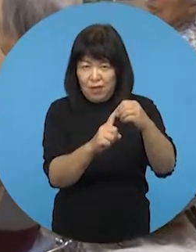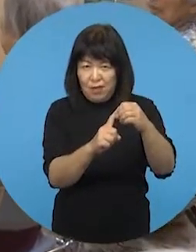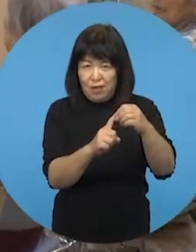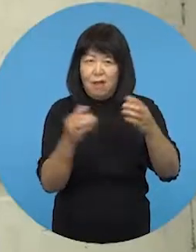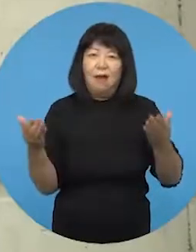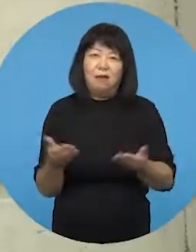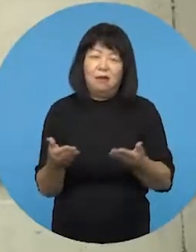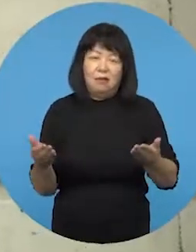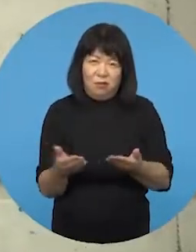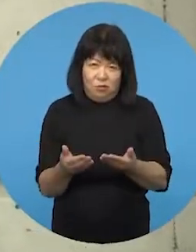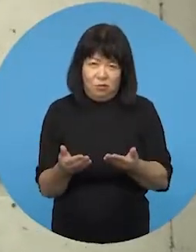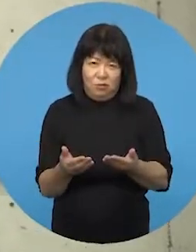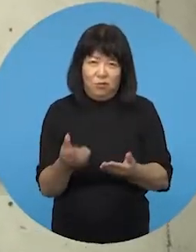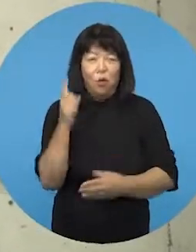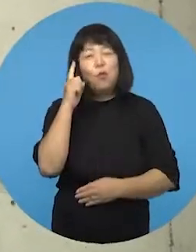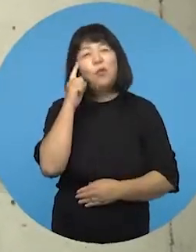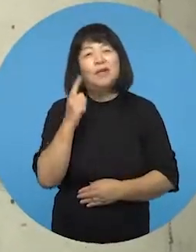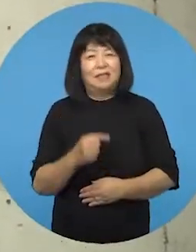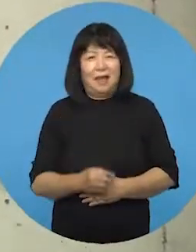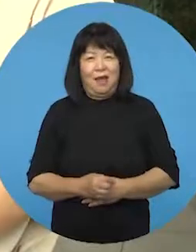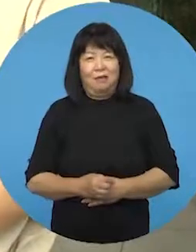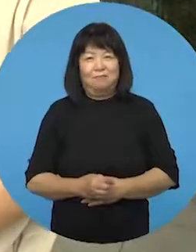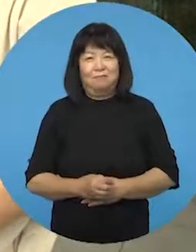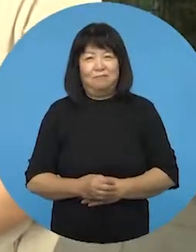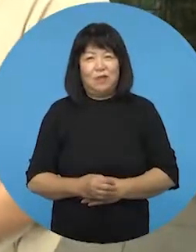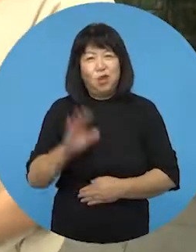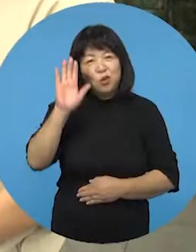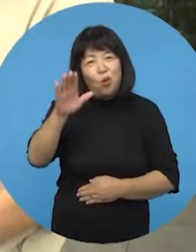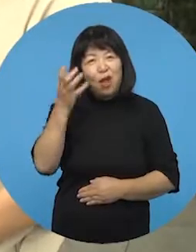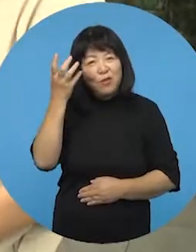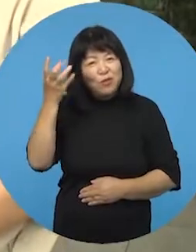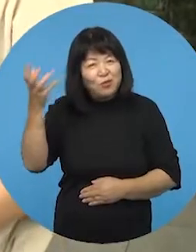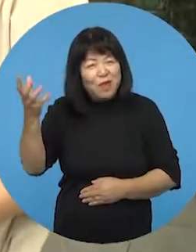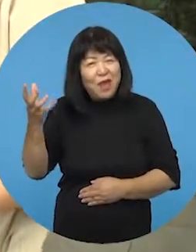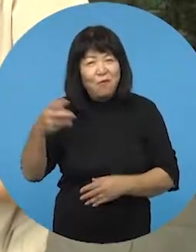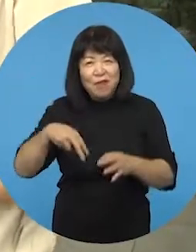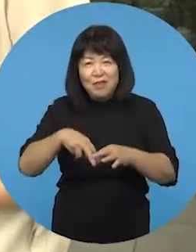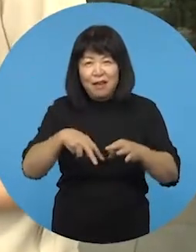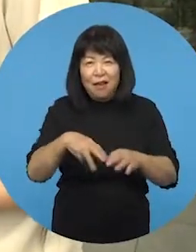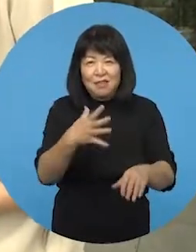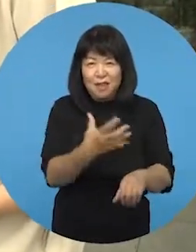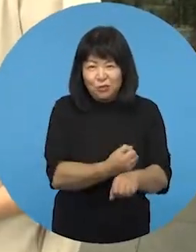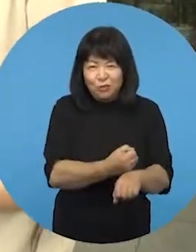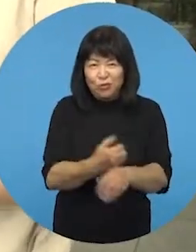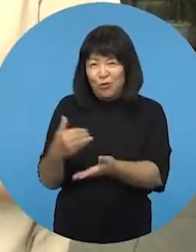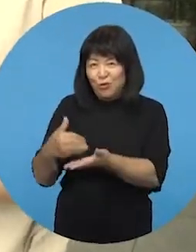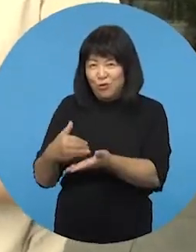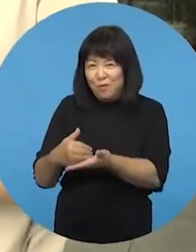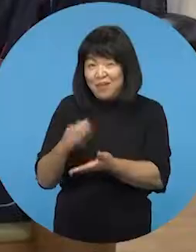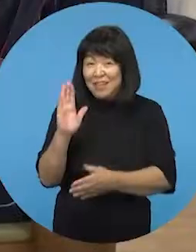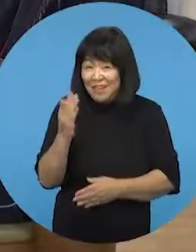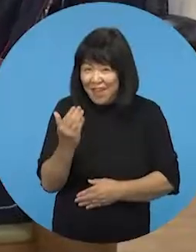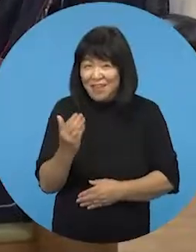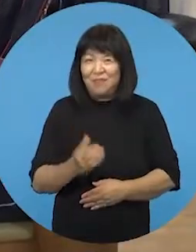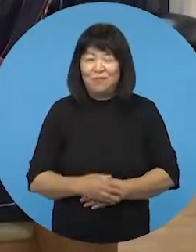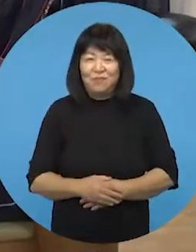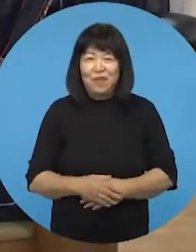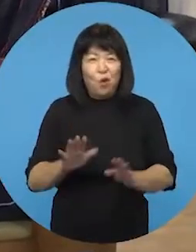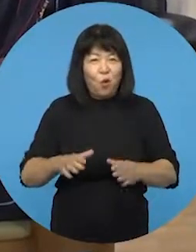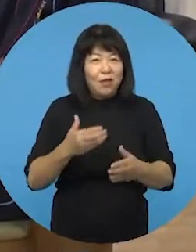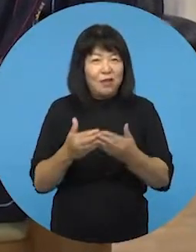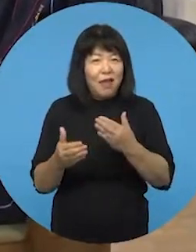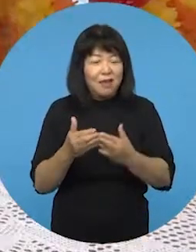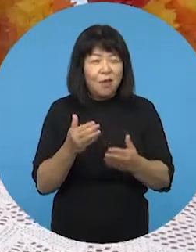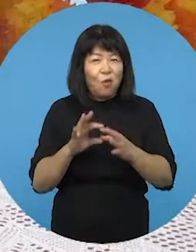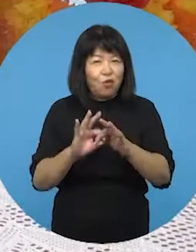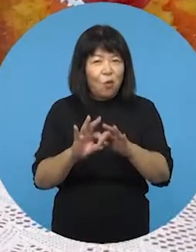って働いてるなって思いました、 うん、将来の夢、まあね、サッカー選手と言っていましたけれども、はい、今回の体験を